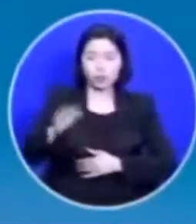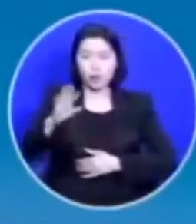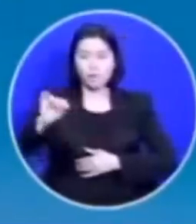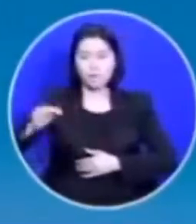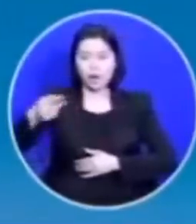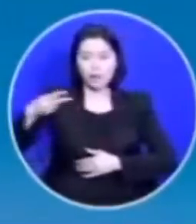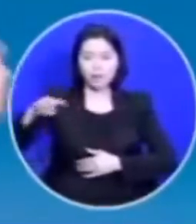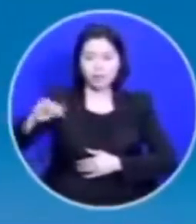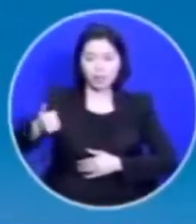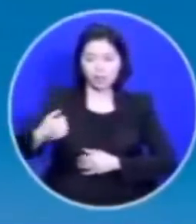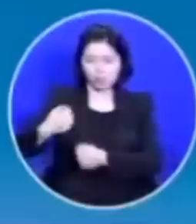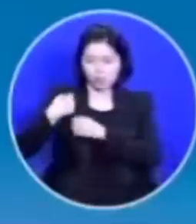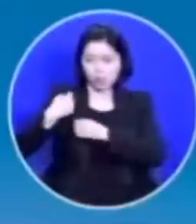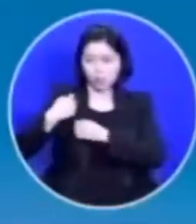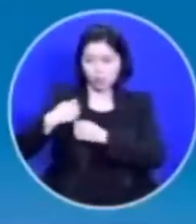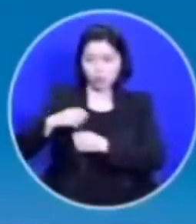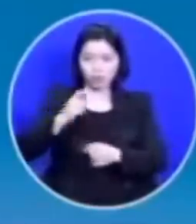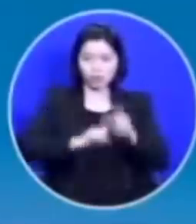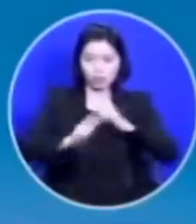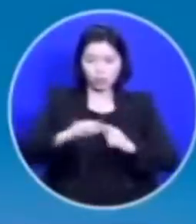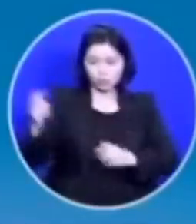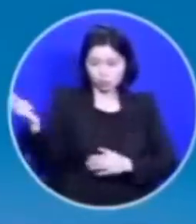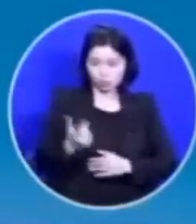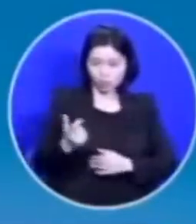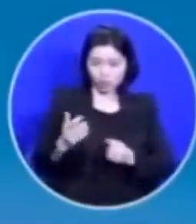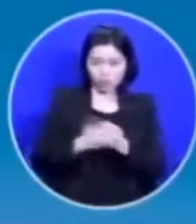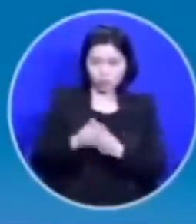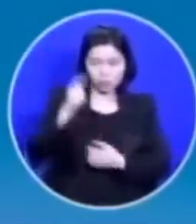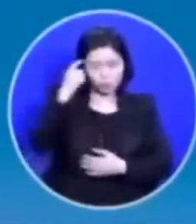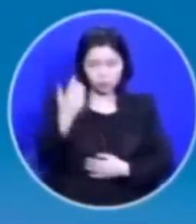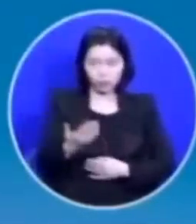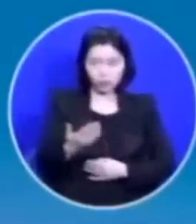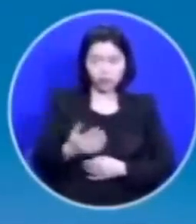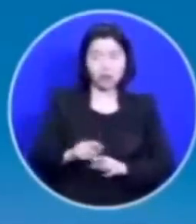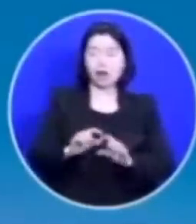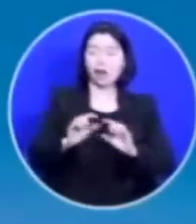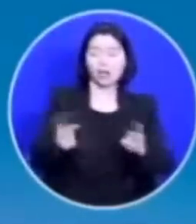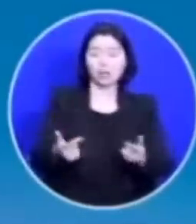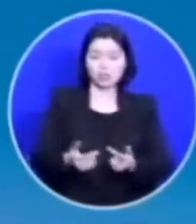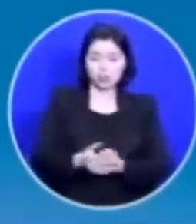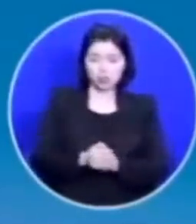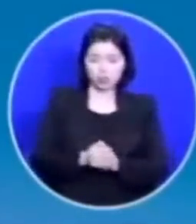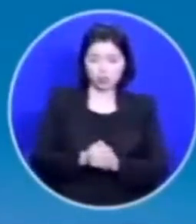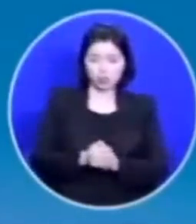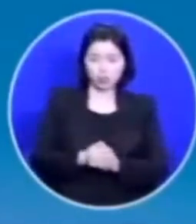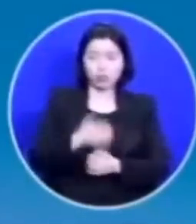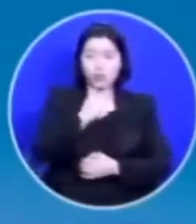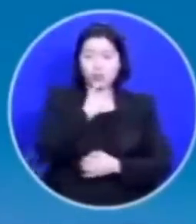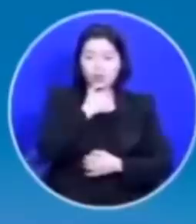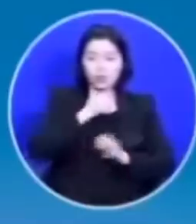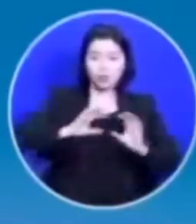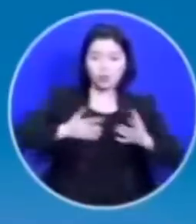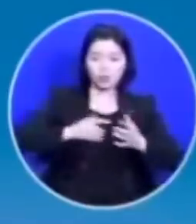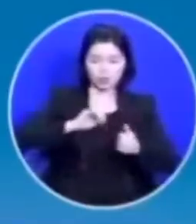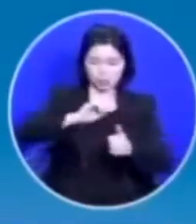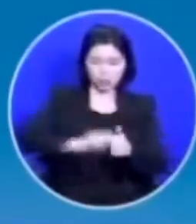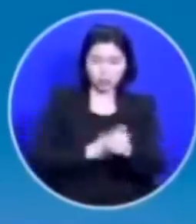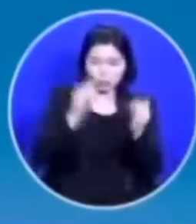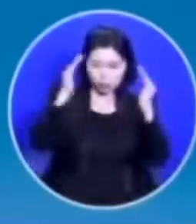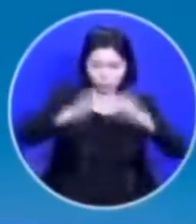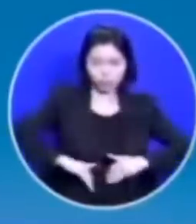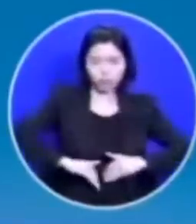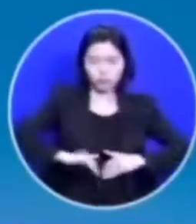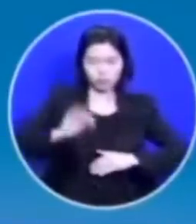로마 보다 더 강해서 그랬습니까 그렇지 않습니다 로마제국은 스스로 무너질